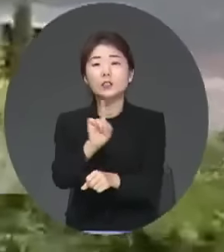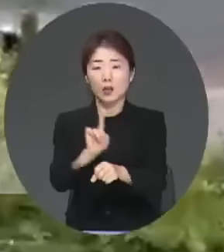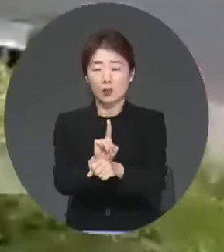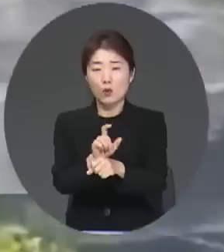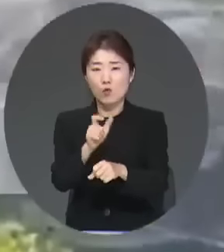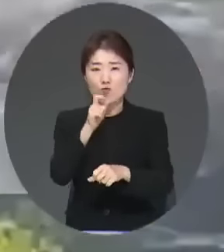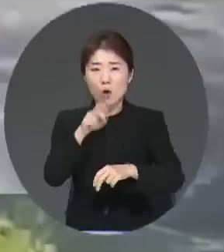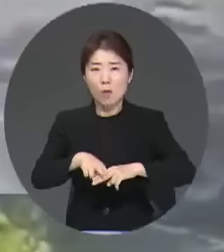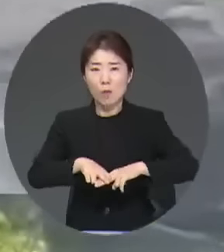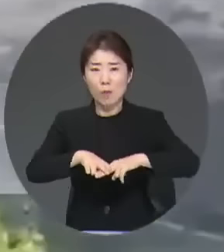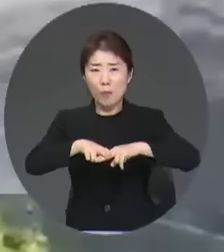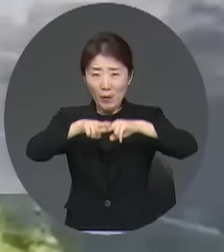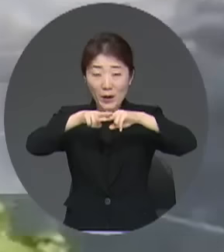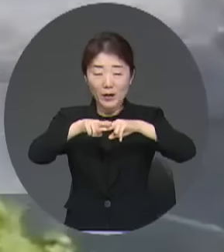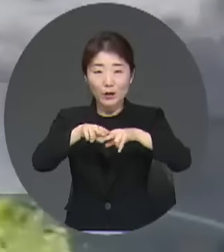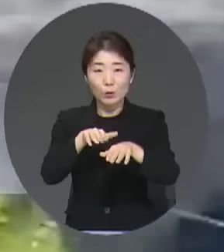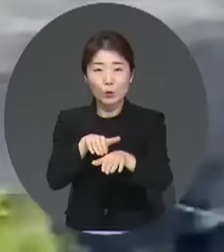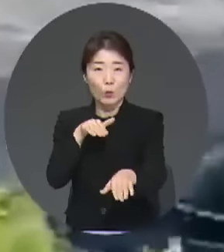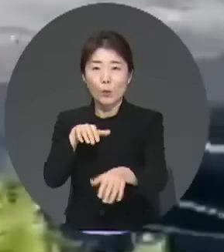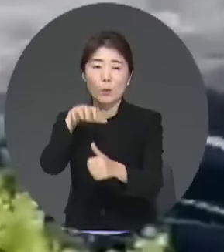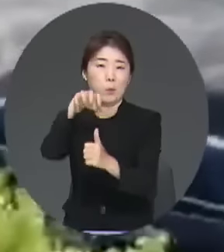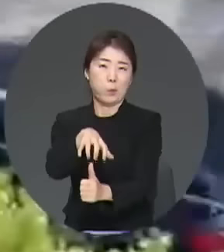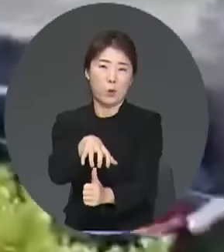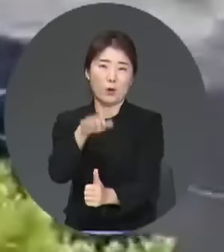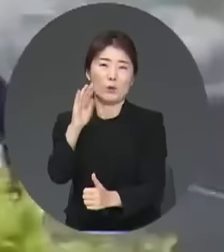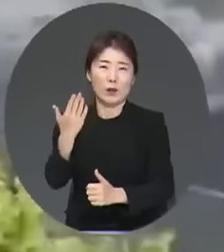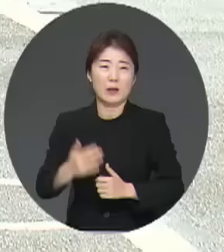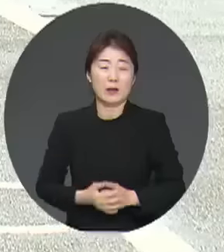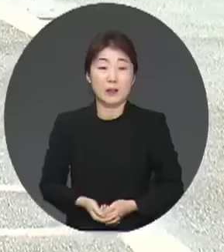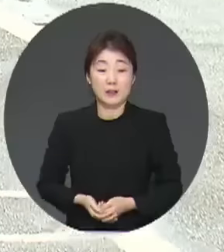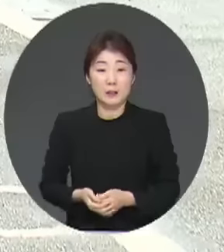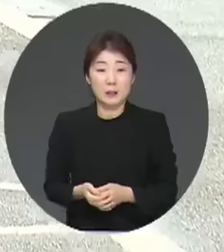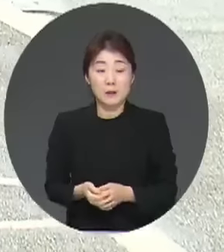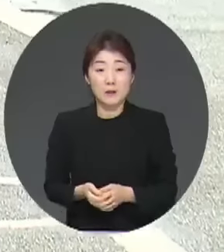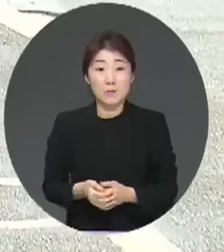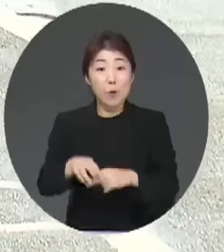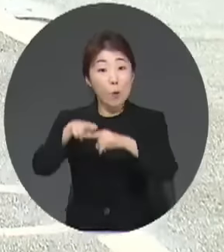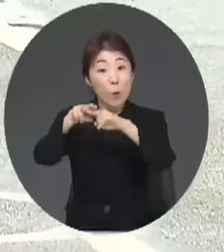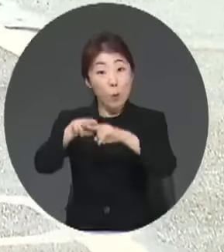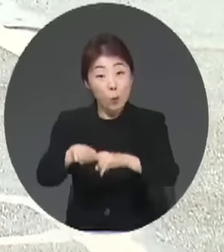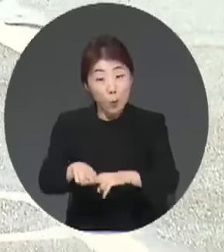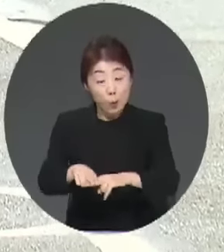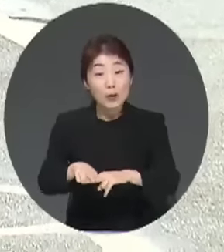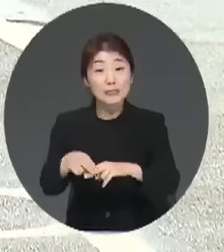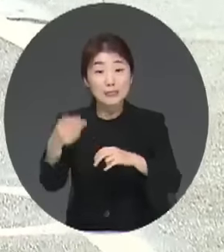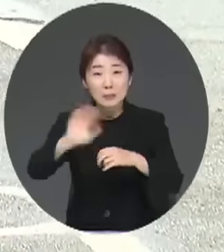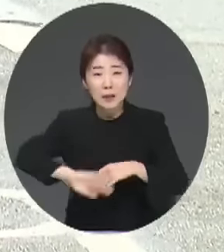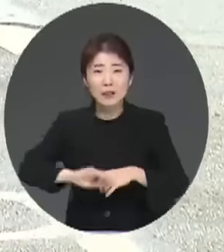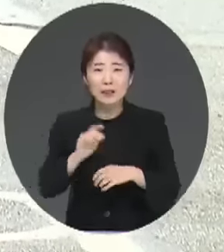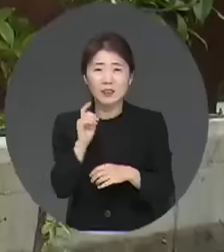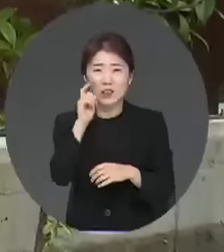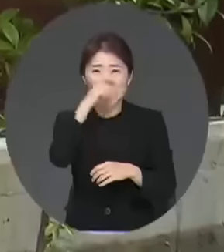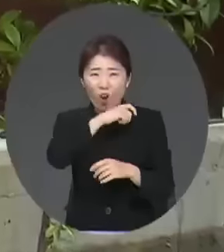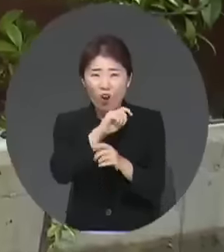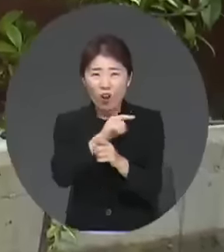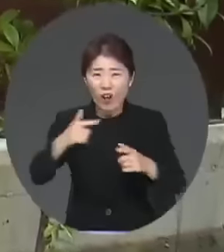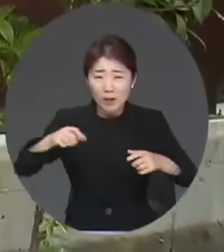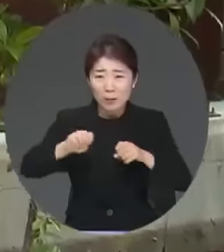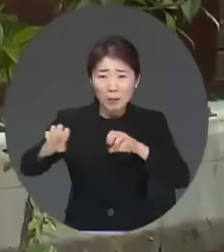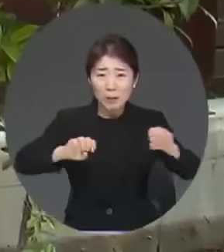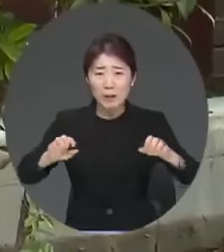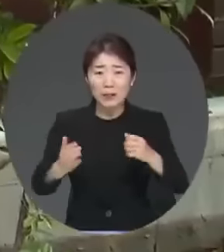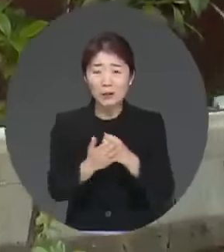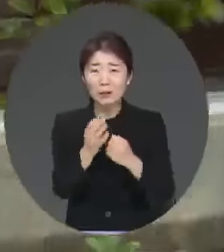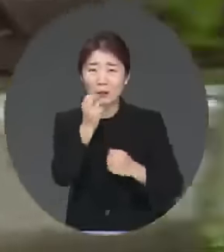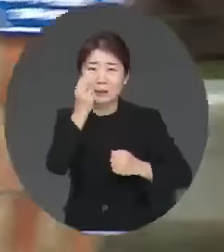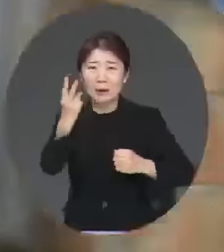물바다로 변해 한때 교통이 통제되기도 했습니다. 물은 빠졌지만 하수 찌꺼기 등으로 일대에선 악취로 고통을